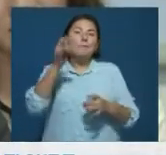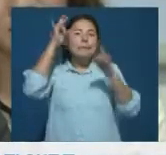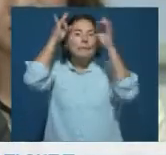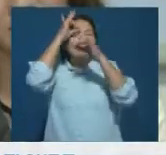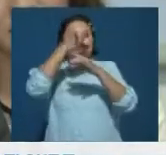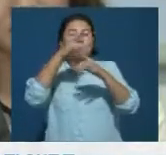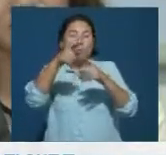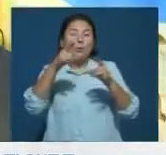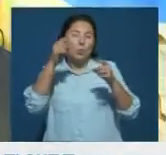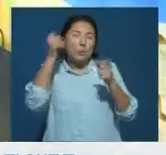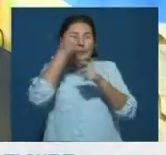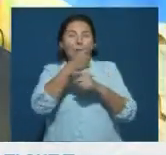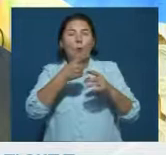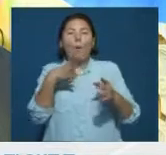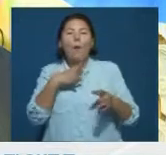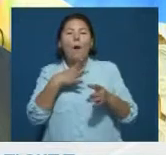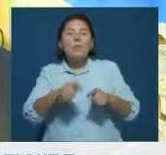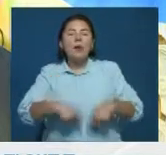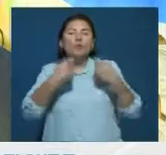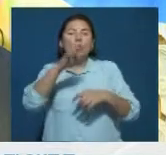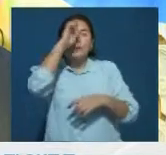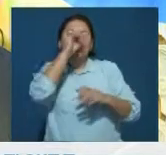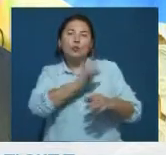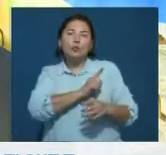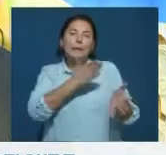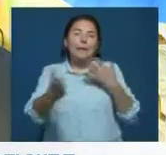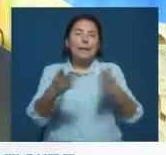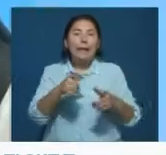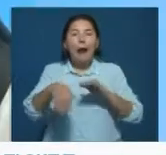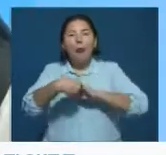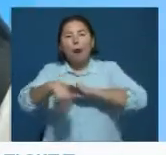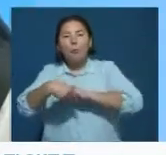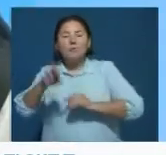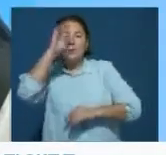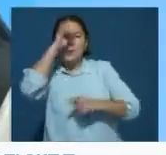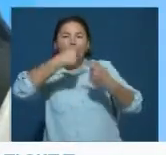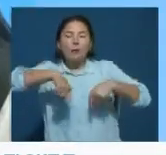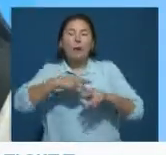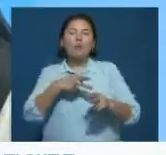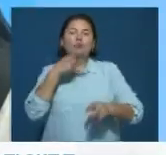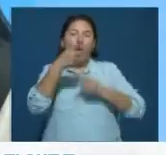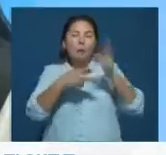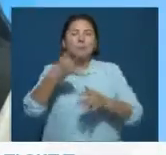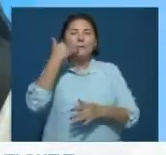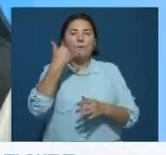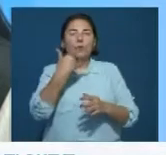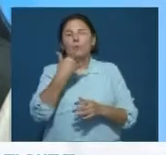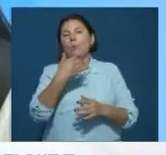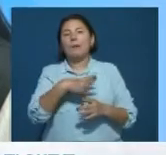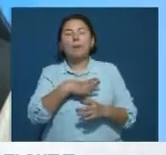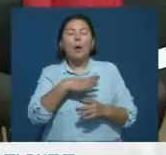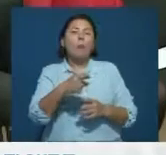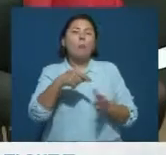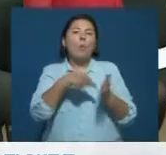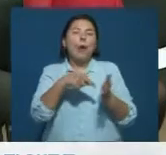о фактах нарушения законодательства о государственной службе или о коррупции в госорганах, обращайтесь по телефону горячей линии,